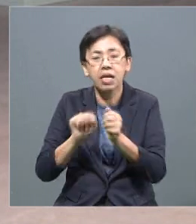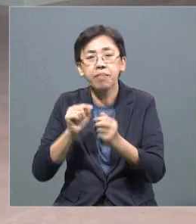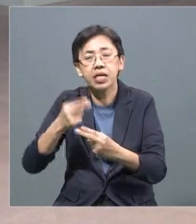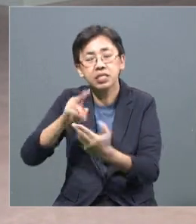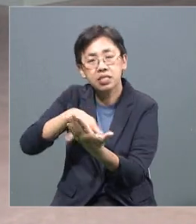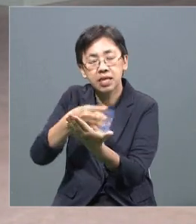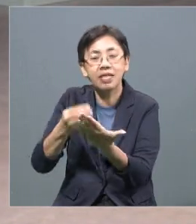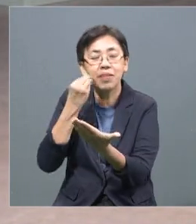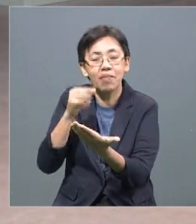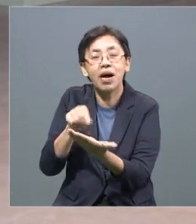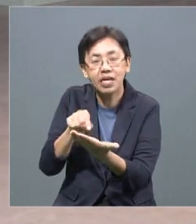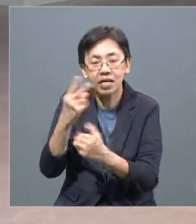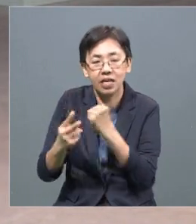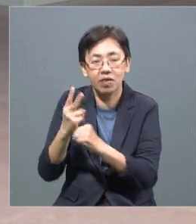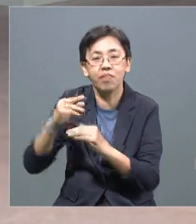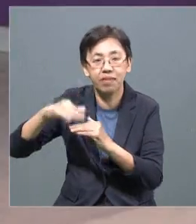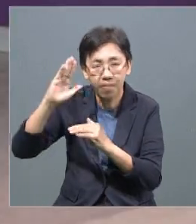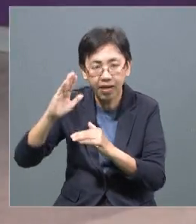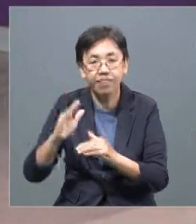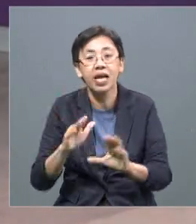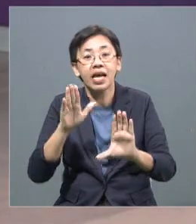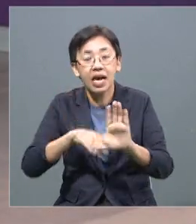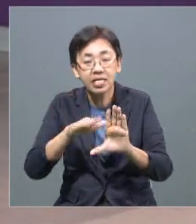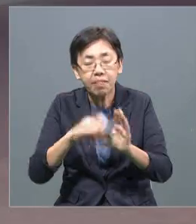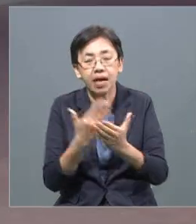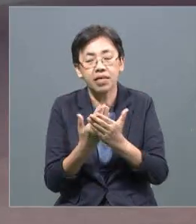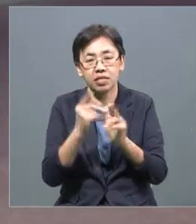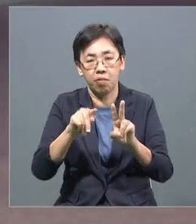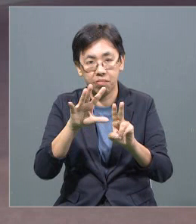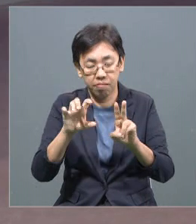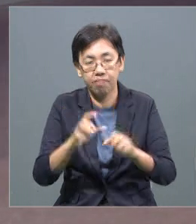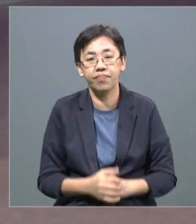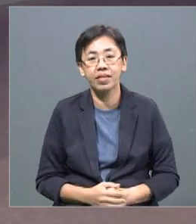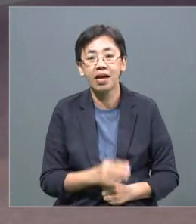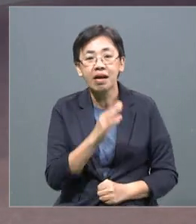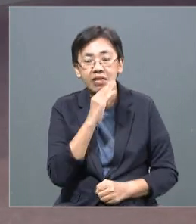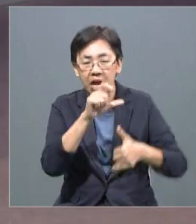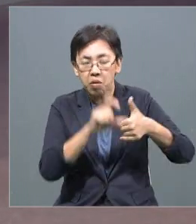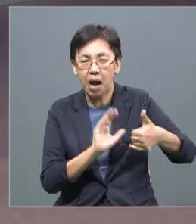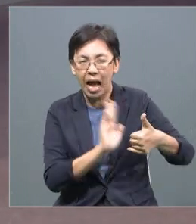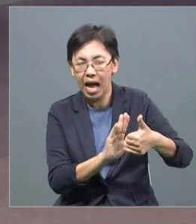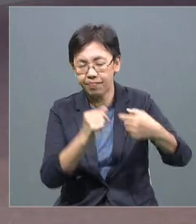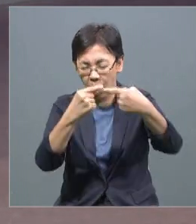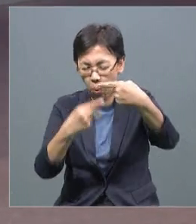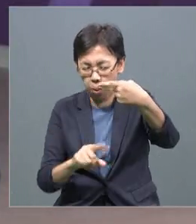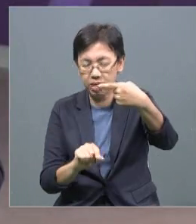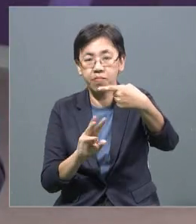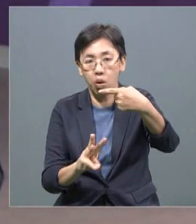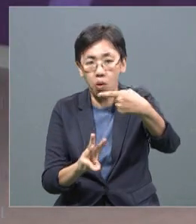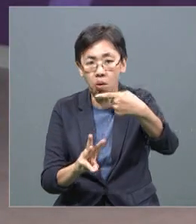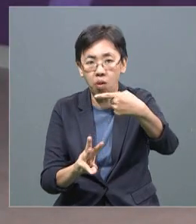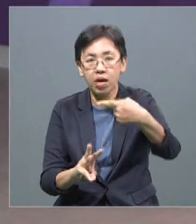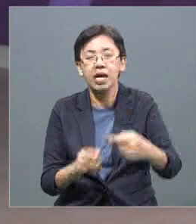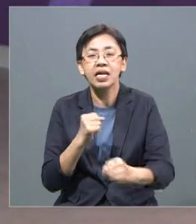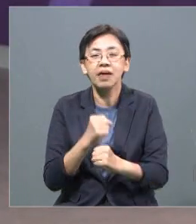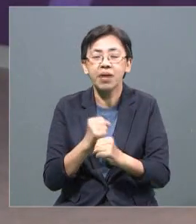ในทะเบียนบ้านในอำเภอนั้นเกิน2ปีและค่าสมัคร 2,500 บาทส่วนในแง่ของคุณสมบัติต้องห้ามมีกำหนดไว้ถึง26ข้อครับเช่นไม่เป็น